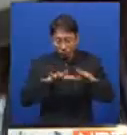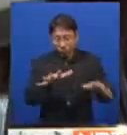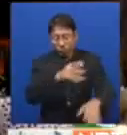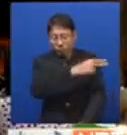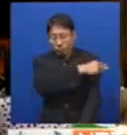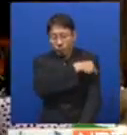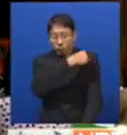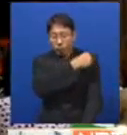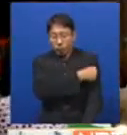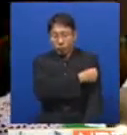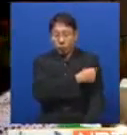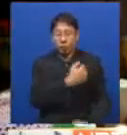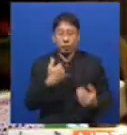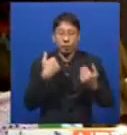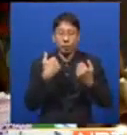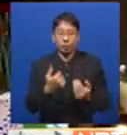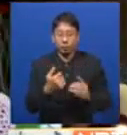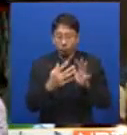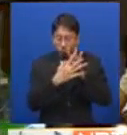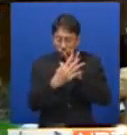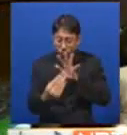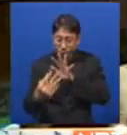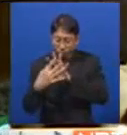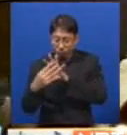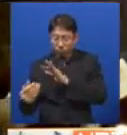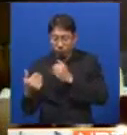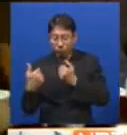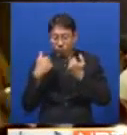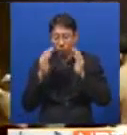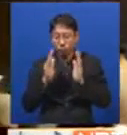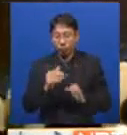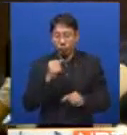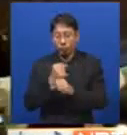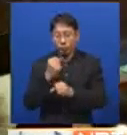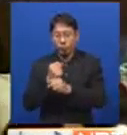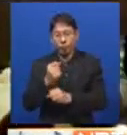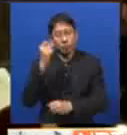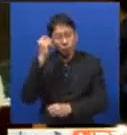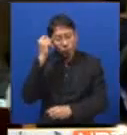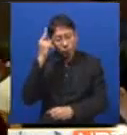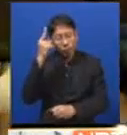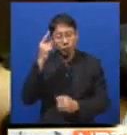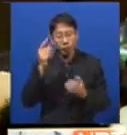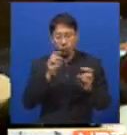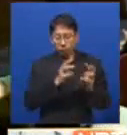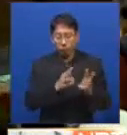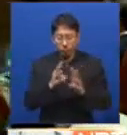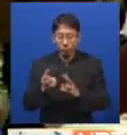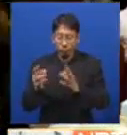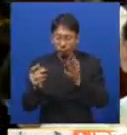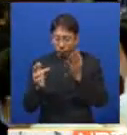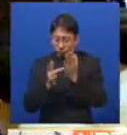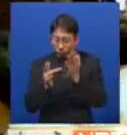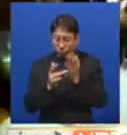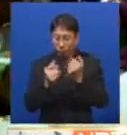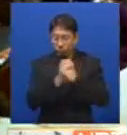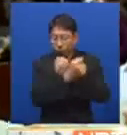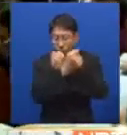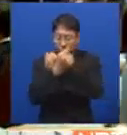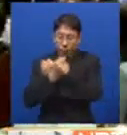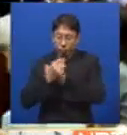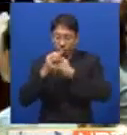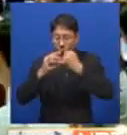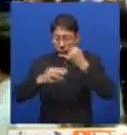เป็นหลักซึ่งการอบรมในครั้งนี้จะทำให้เจ้าหน้าที่ได้เข้าใจถึงเทคนิคและวิธีการรับมือกับเชื้อไวรัสโคโรนาส